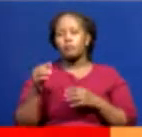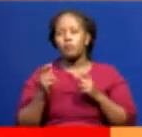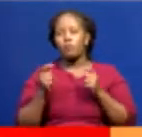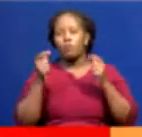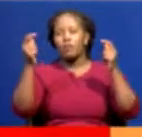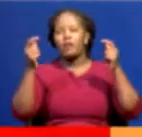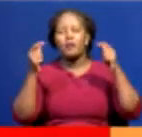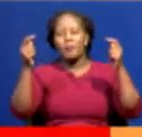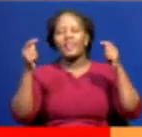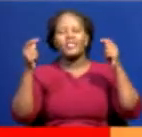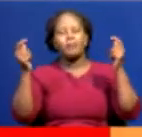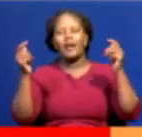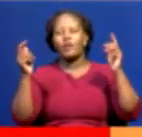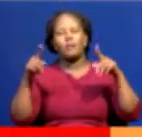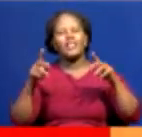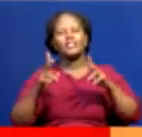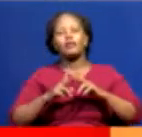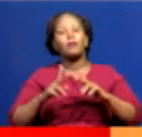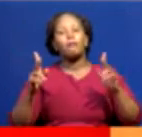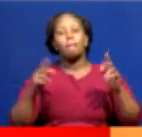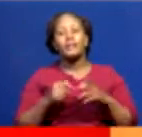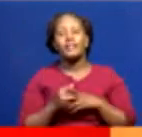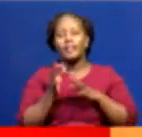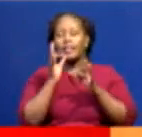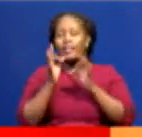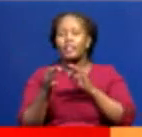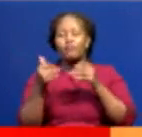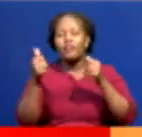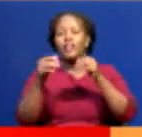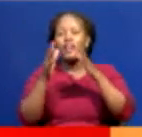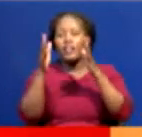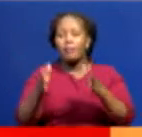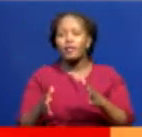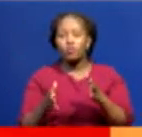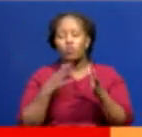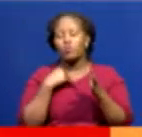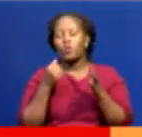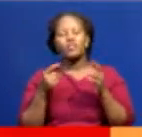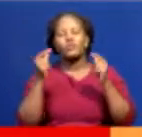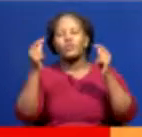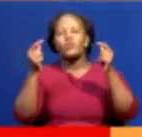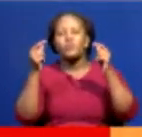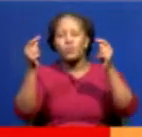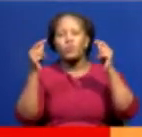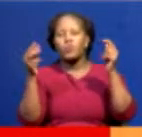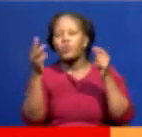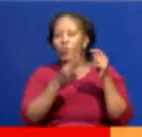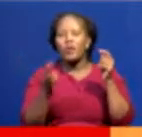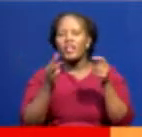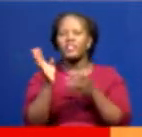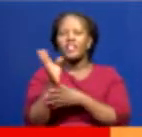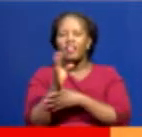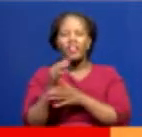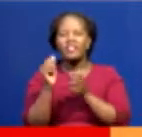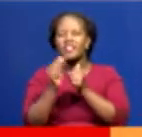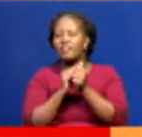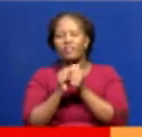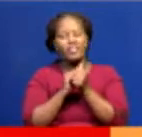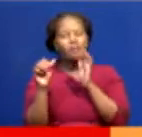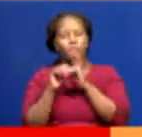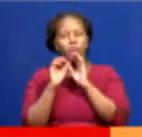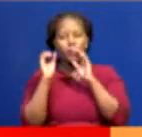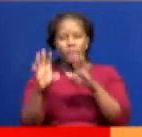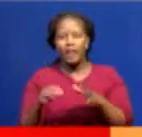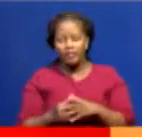maandamano ifanywe kwa amani. Yule ambaye anataka kwenda maandamano Jumatano, Alhamisi ifanywe. Lakini saa hizi vile tunavyoongea